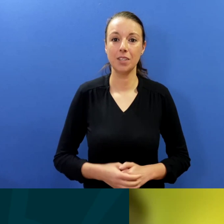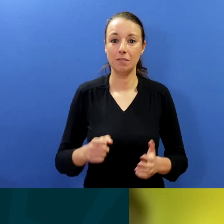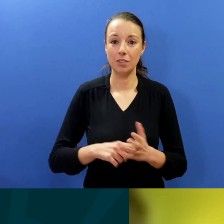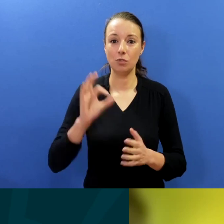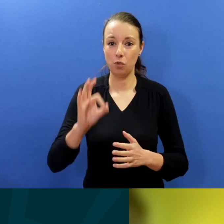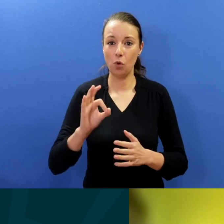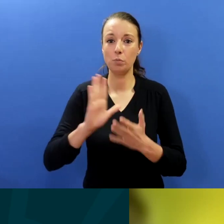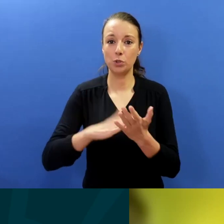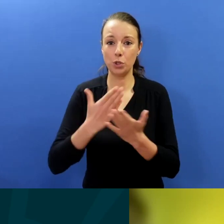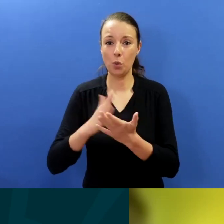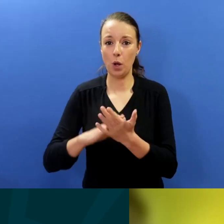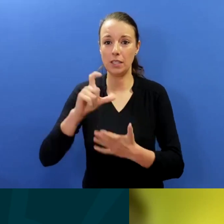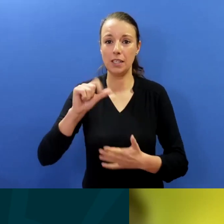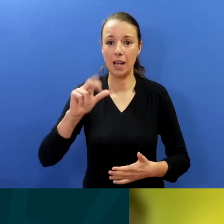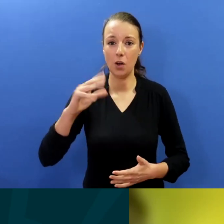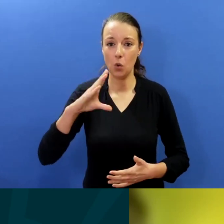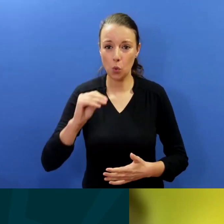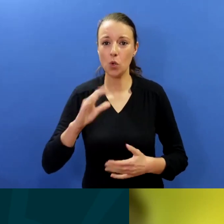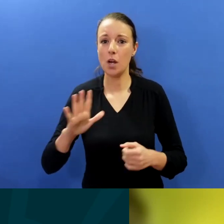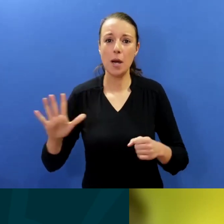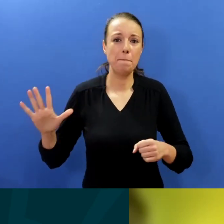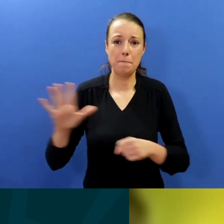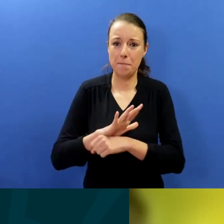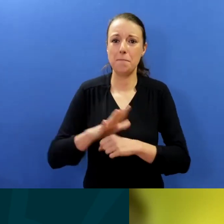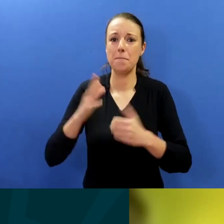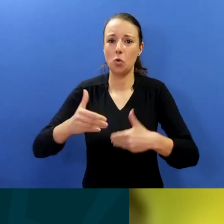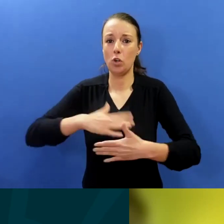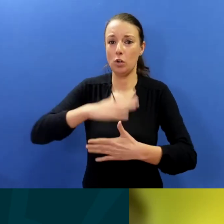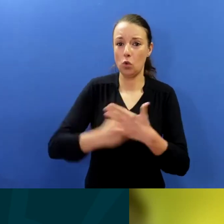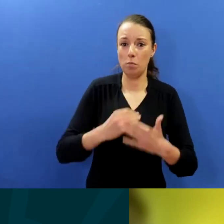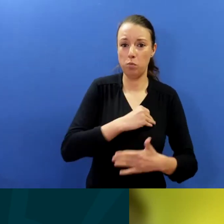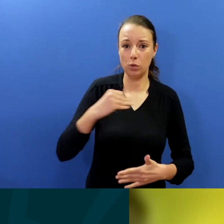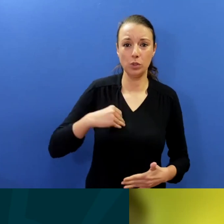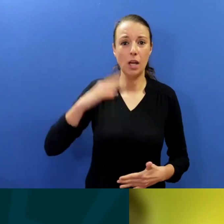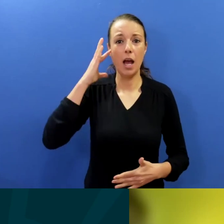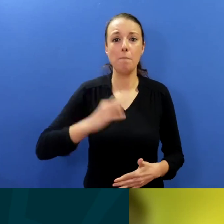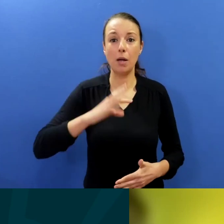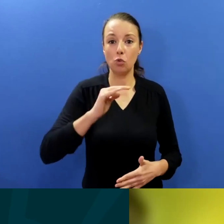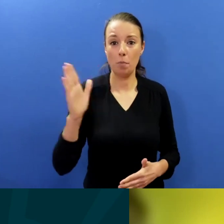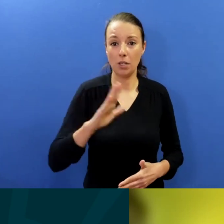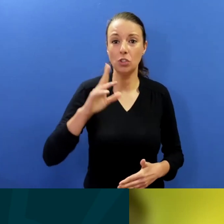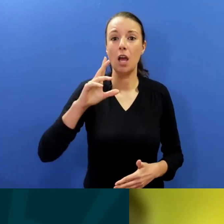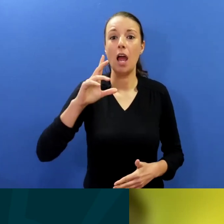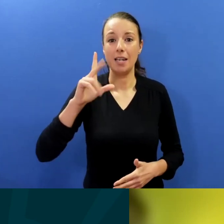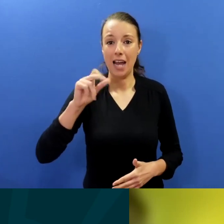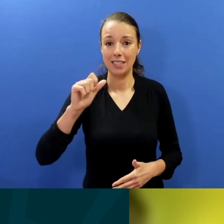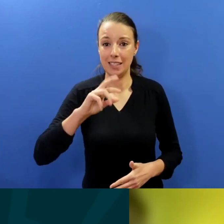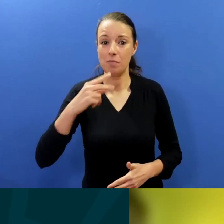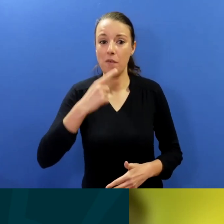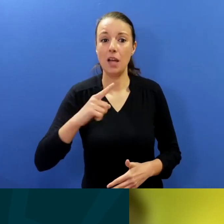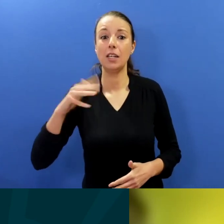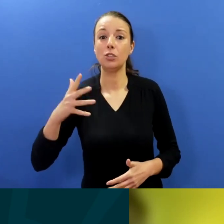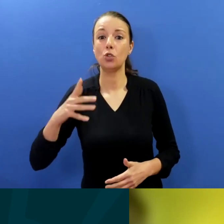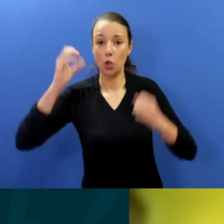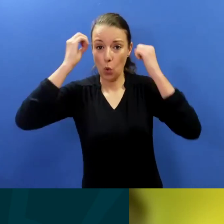of the local community. I tak jak powiedział na końcu pan Tomasz So Kaiser, I believe that the array of tools